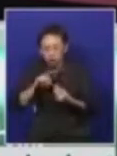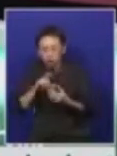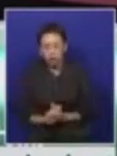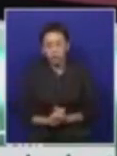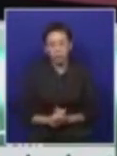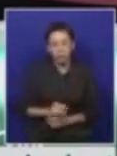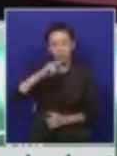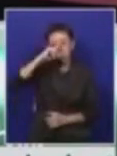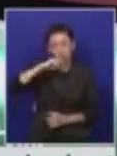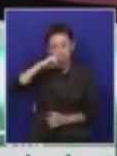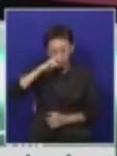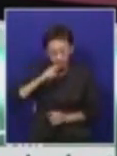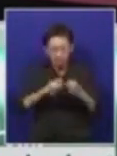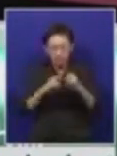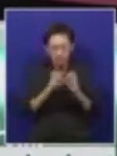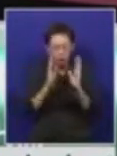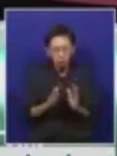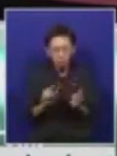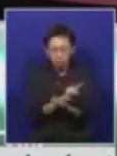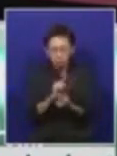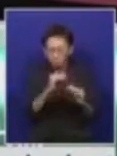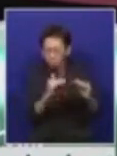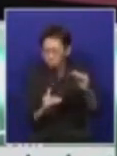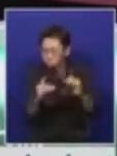อยู่ที่มุมใช้มาตรการสาณะสุขเพื่อป้องกันและขจัดโกวิทย์ให้ได้ผลแต่ส่งผลกระทบต่อประชาชนทั่วประเทศยิ่งประเทศไทยถูกจัดลำดับว่ามีความเสื่อมlunchท่าทางสังคมอย่างสุดขั้วหรือมากที่สุดในโลกที่เรียกว่ารวยเพียงจุดแต่จนกระจาย